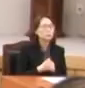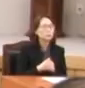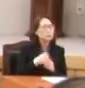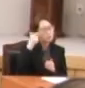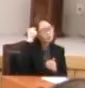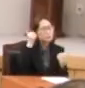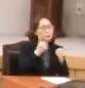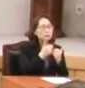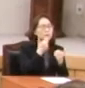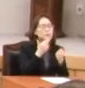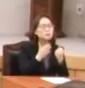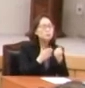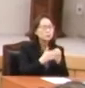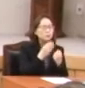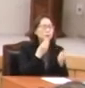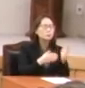되었습니다